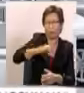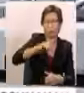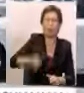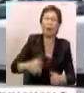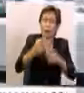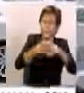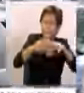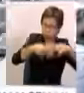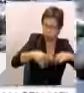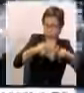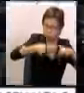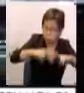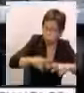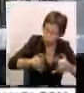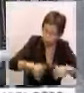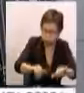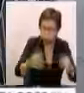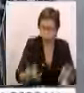berjalan.